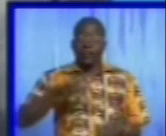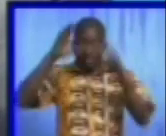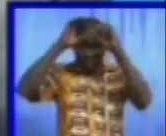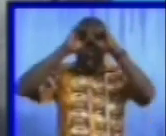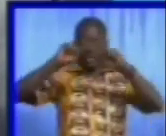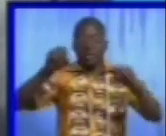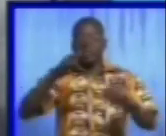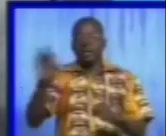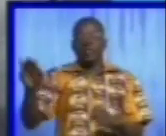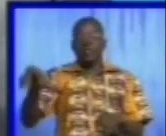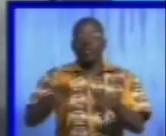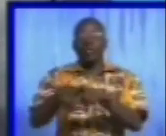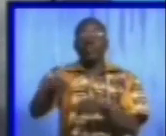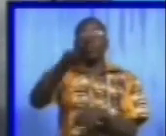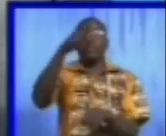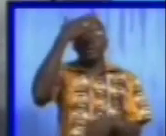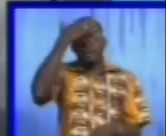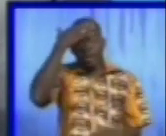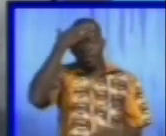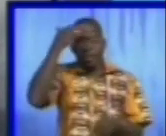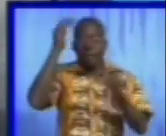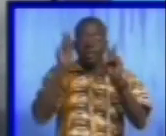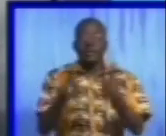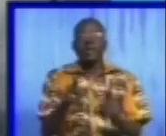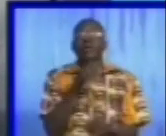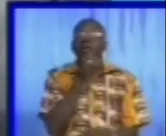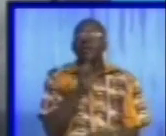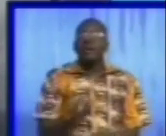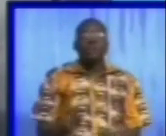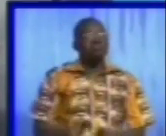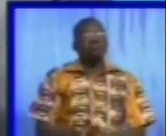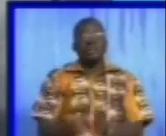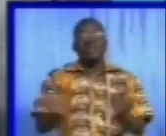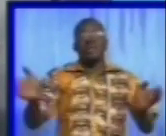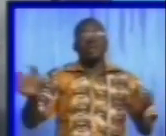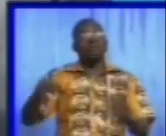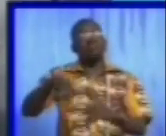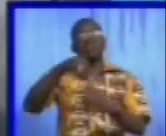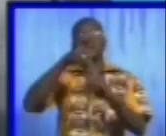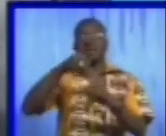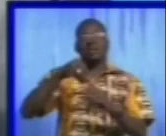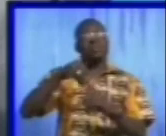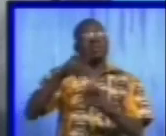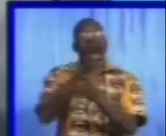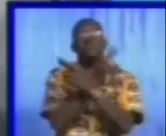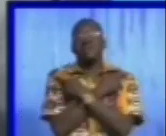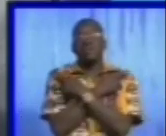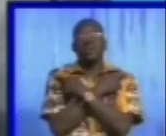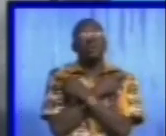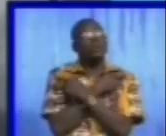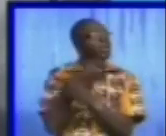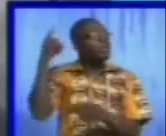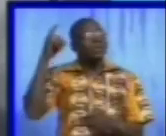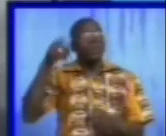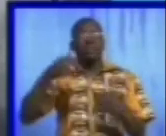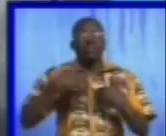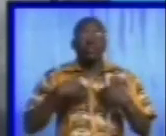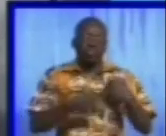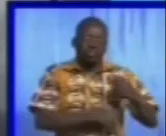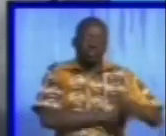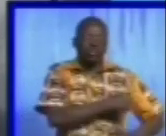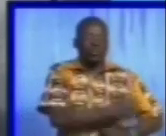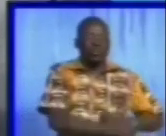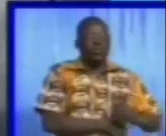vous le savez, les personnes âgées, de manière générale, et particulièrement les retraités, souffrent de pathologies